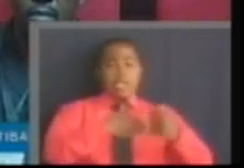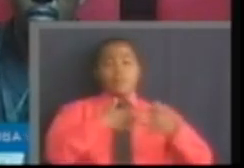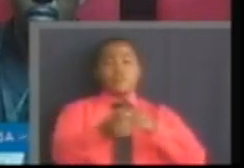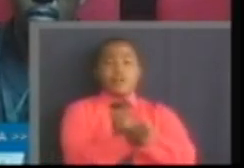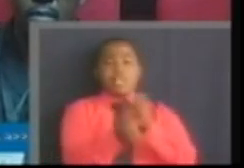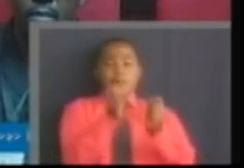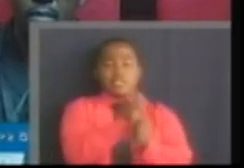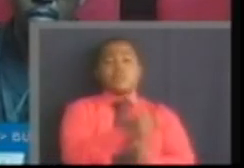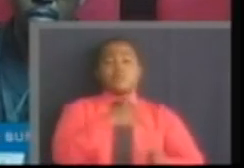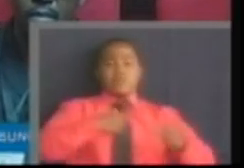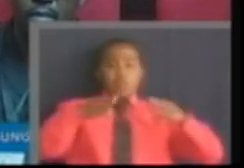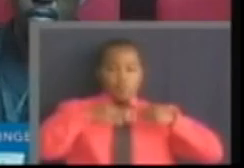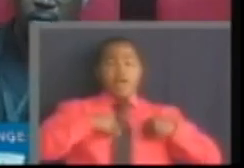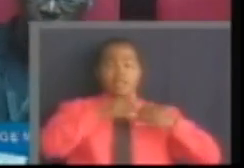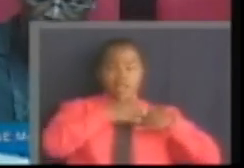naunga mkono hoja. Asante sana.